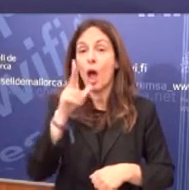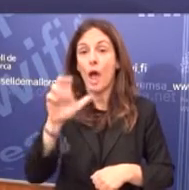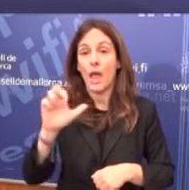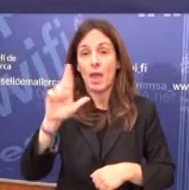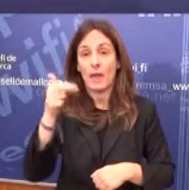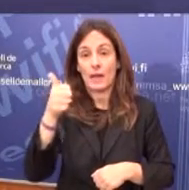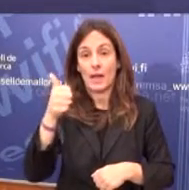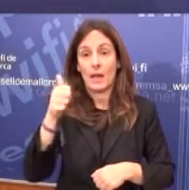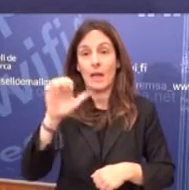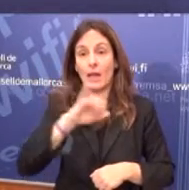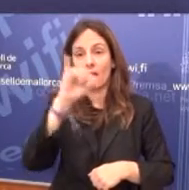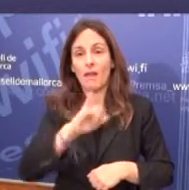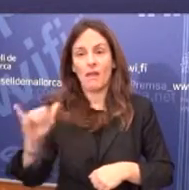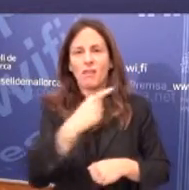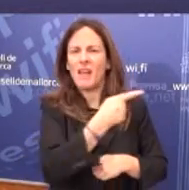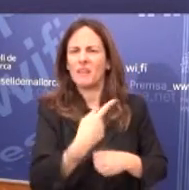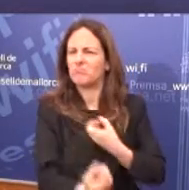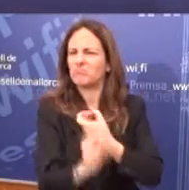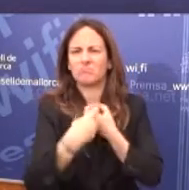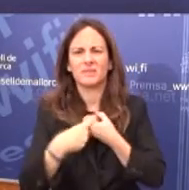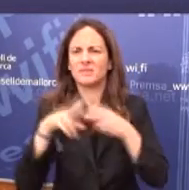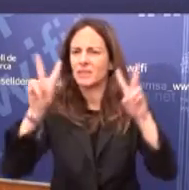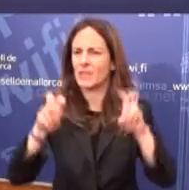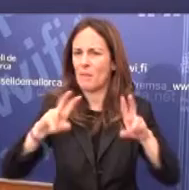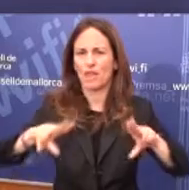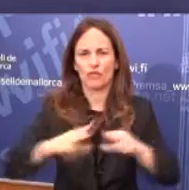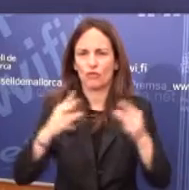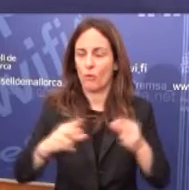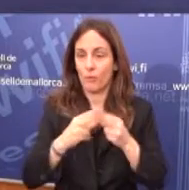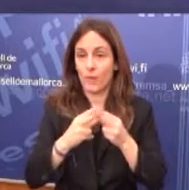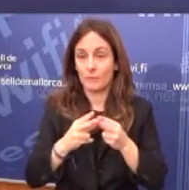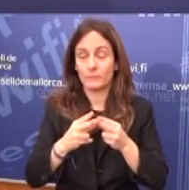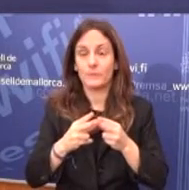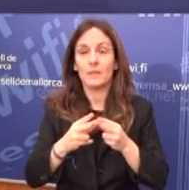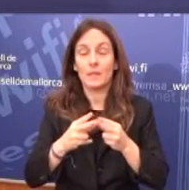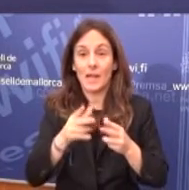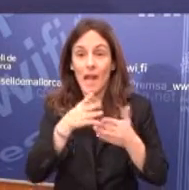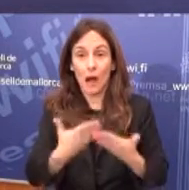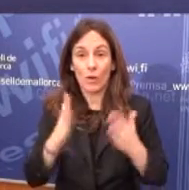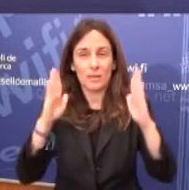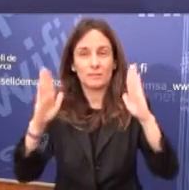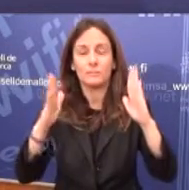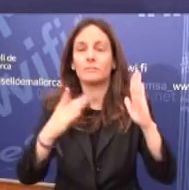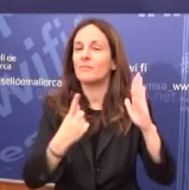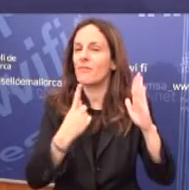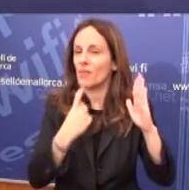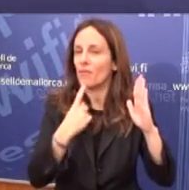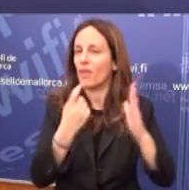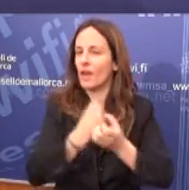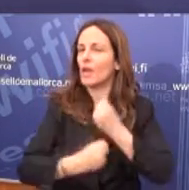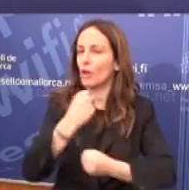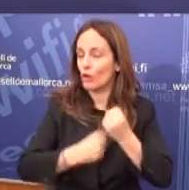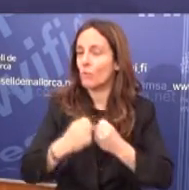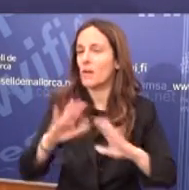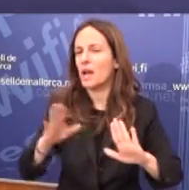implicació en tot el que són les causes socials, ja que en aquests moments de dificultats econòmiques jo crec